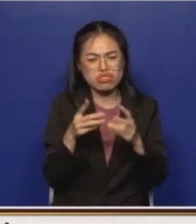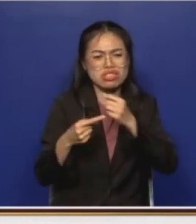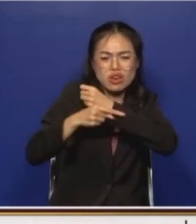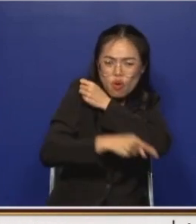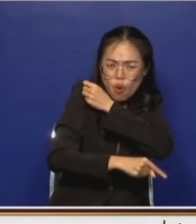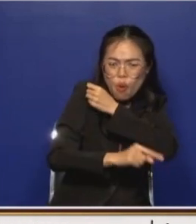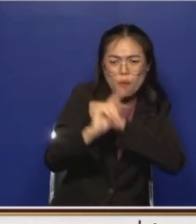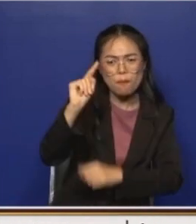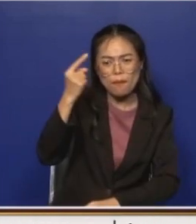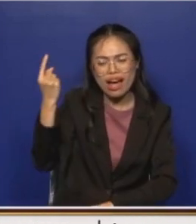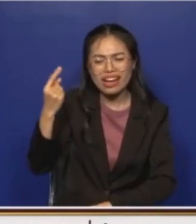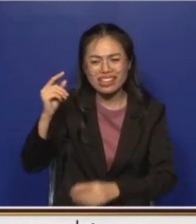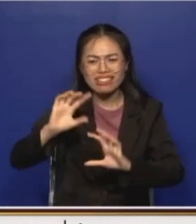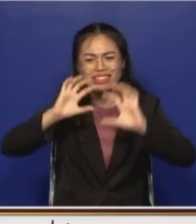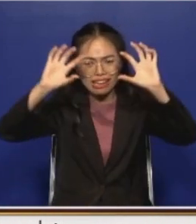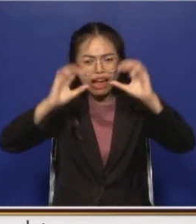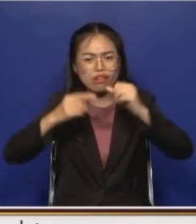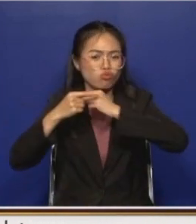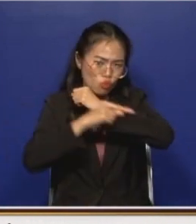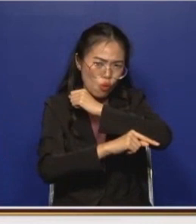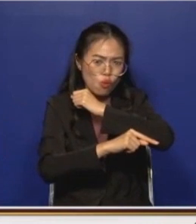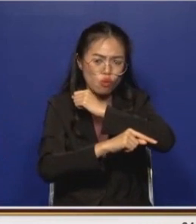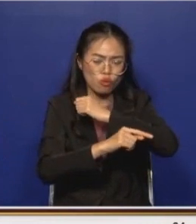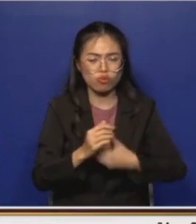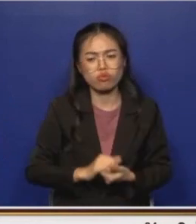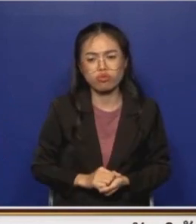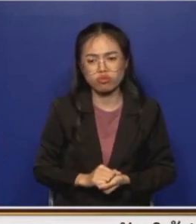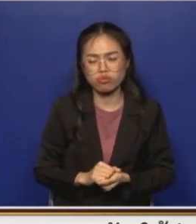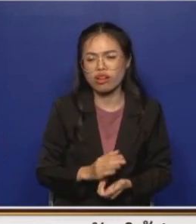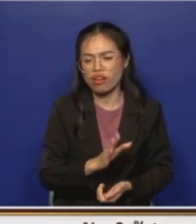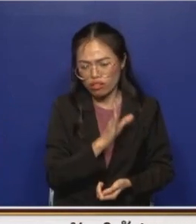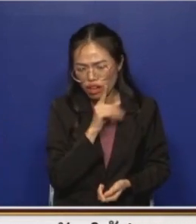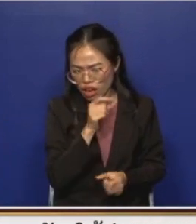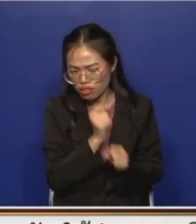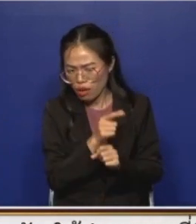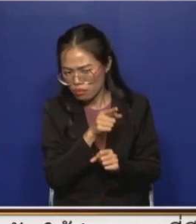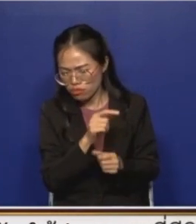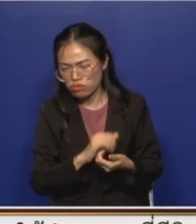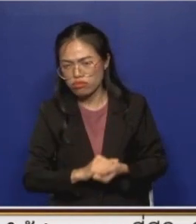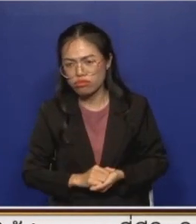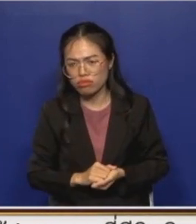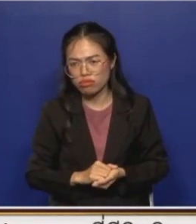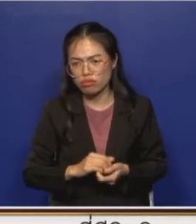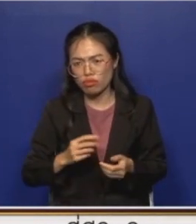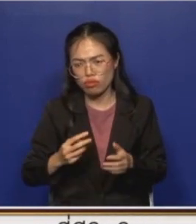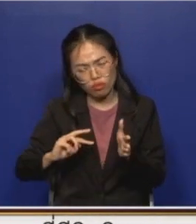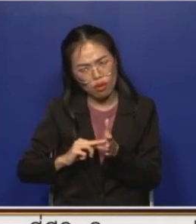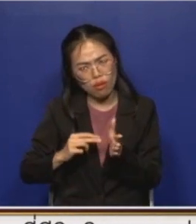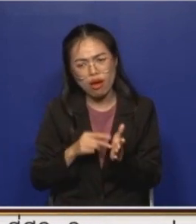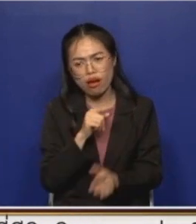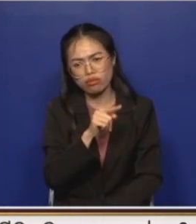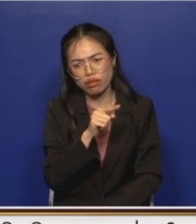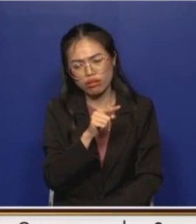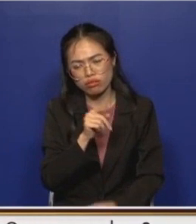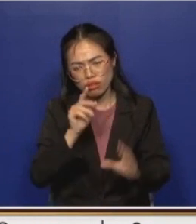ปอันนี้ขอโทษจริงๆนะฮะเดี๋ยวนายกประยุทธ์ก็ไม่ต้องมานั่งโกรธผมนะฮะผมจะพูดถึงเรื่องโควิ